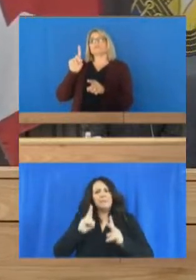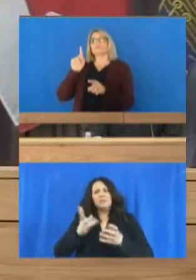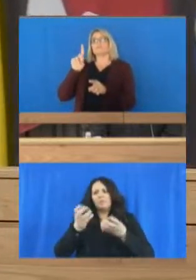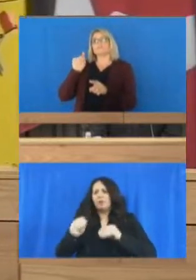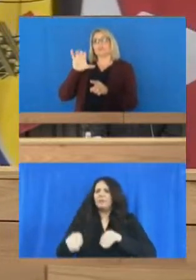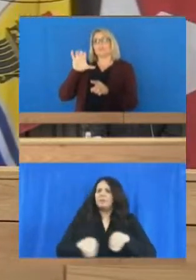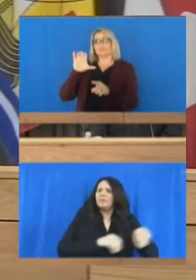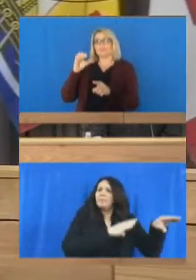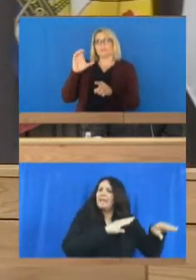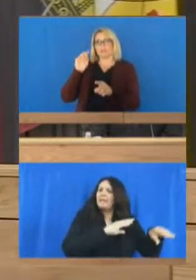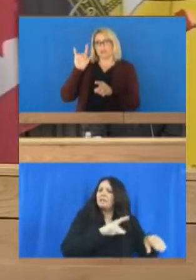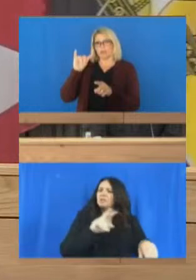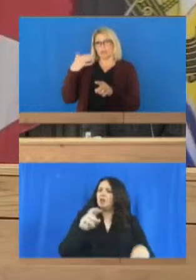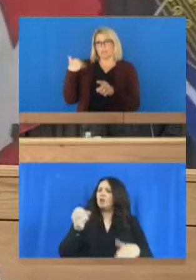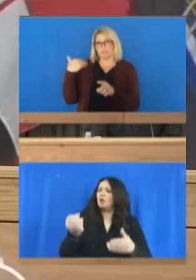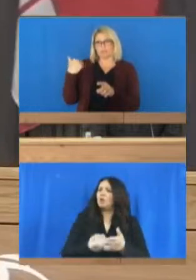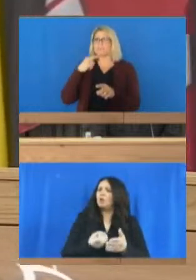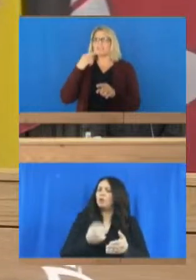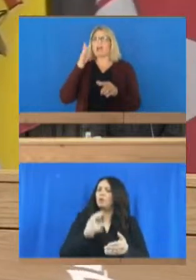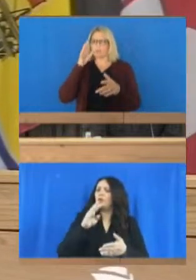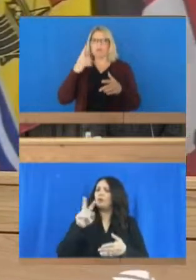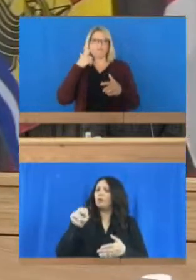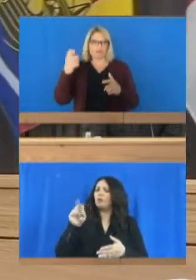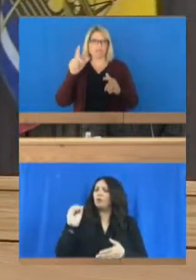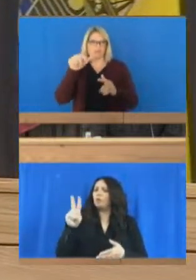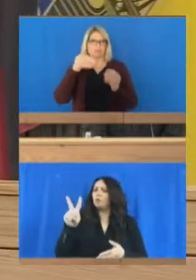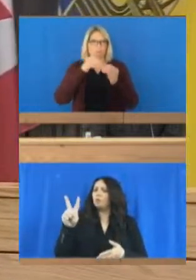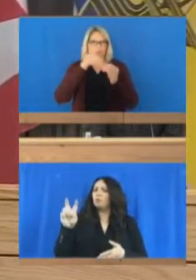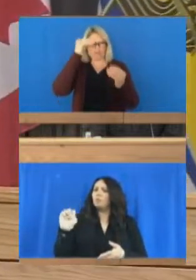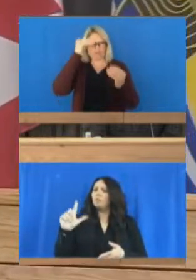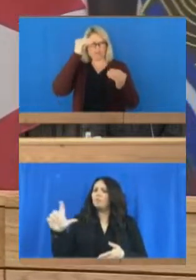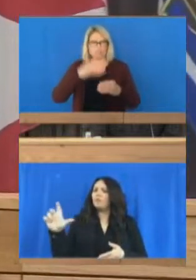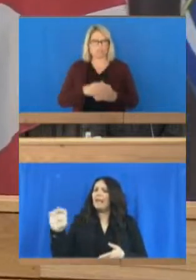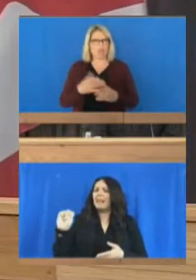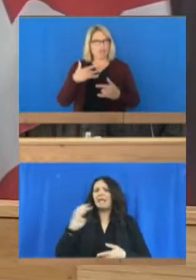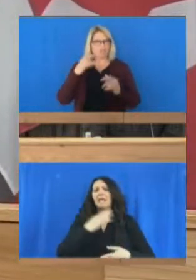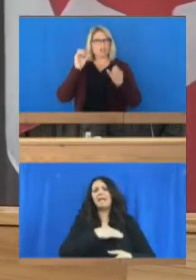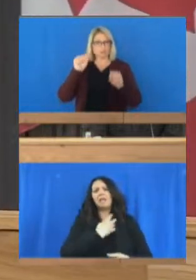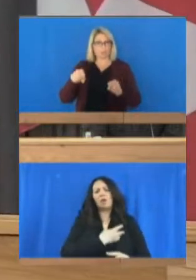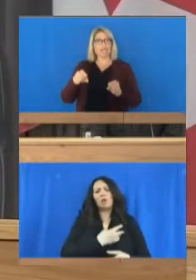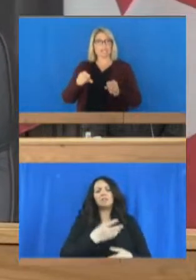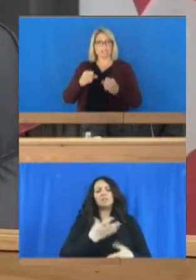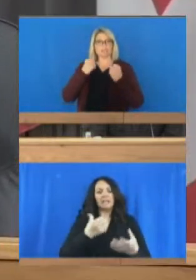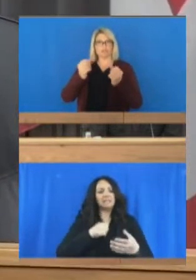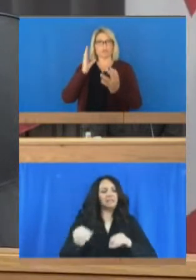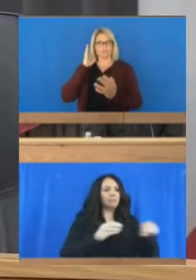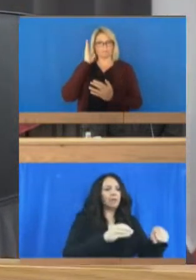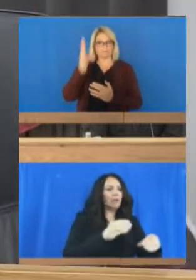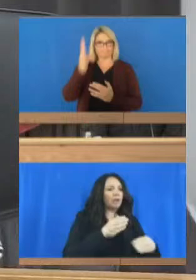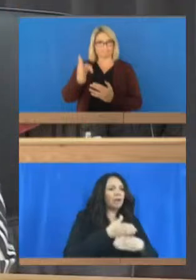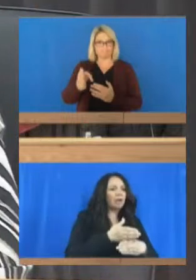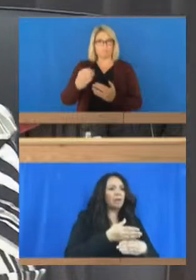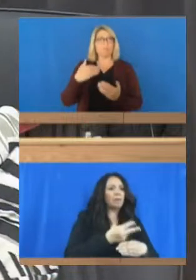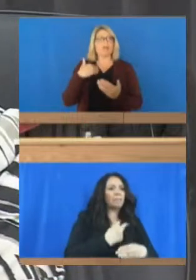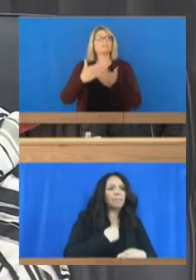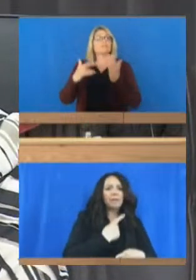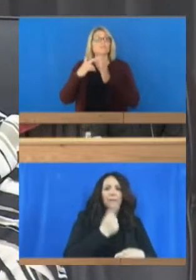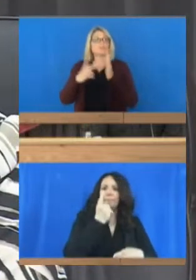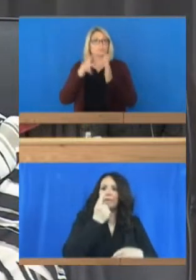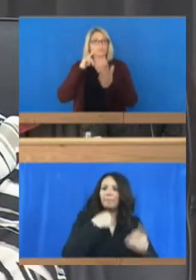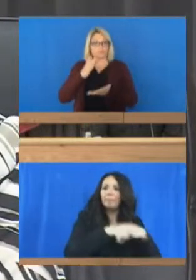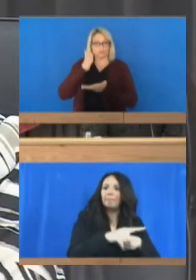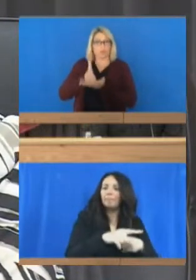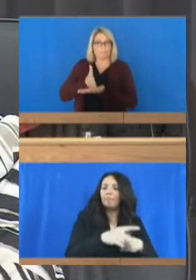nouveaux groupes d'âge à toutes les semaines. Est-ce qu'on doit s'attendre à ce que les prochaines semaines, ça descende encore à coup de 10 ans à toutes les